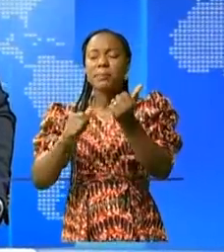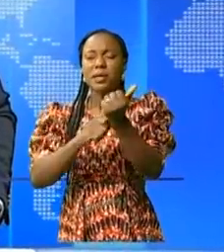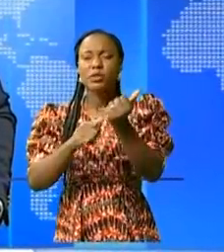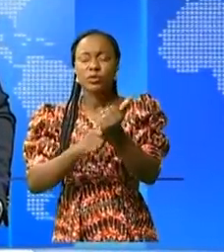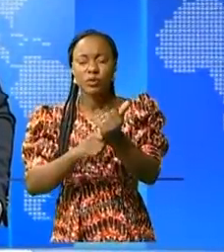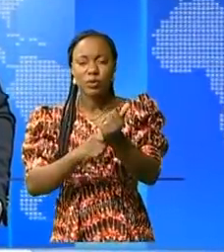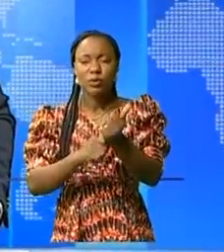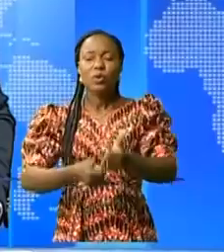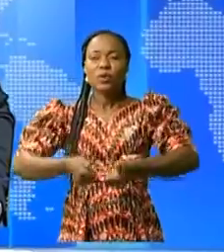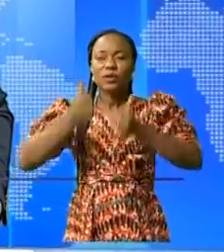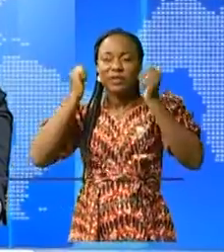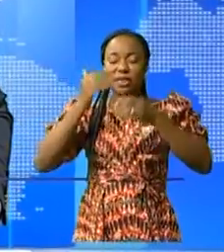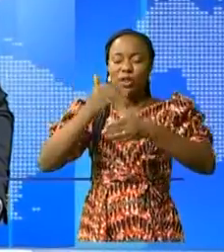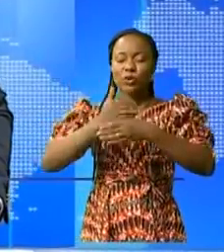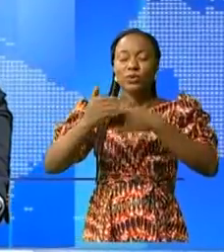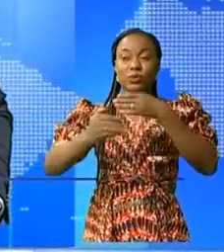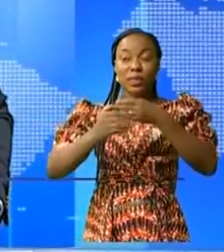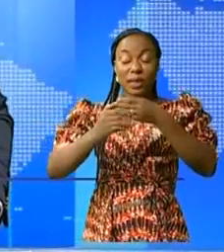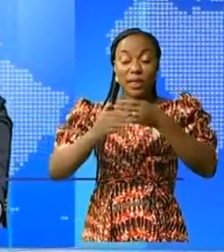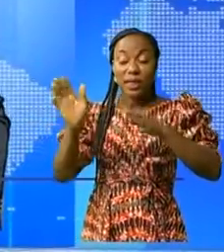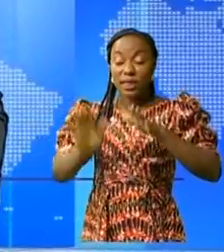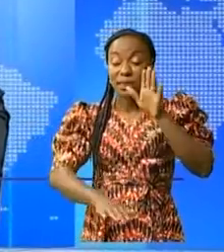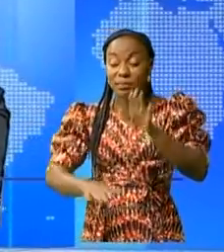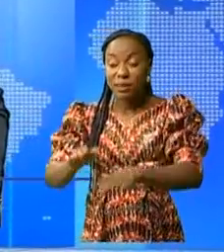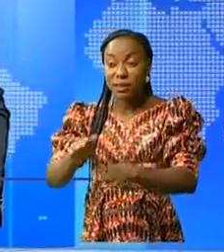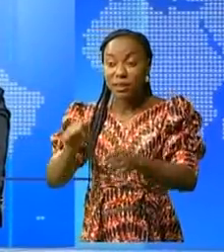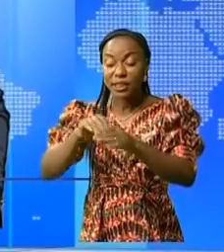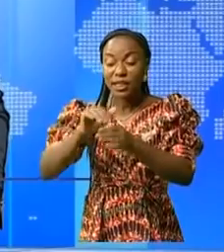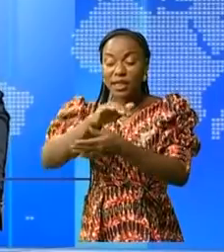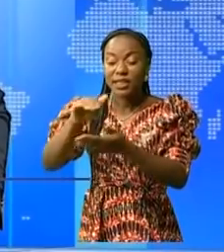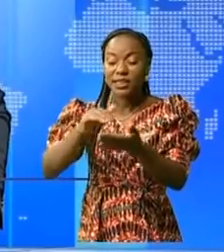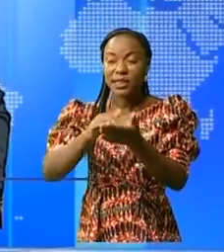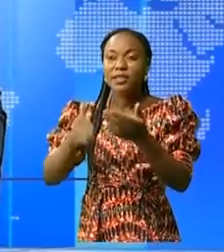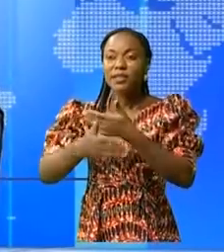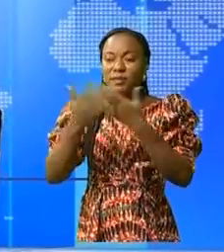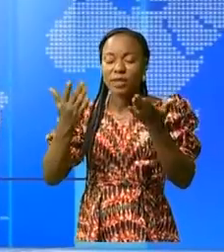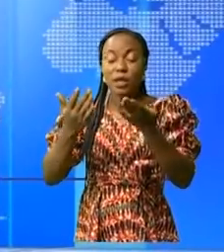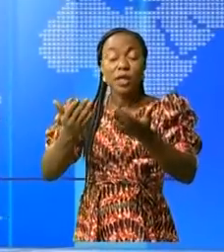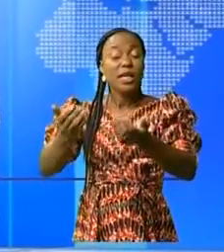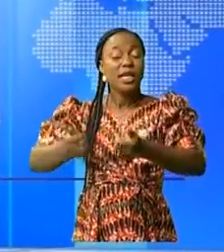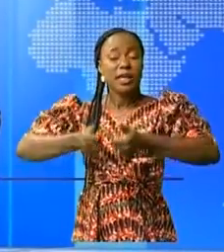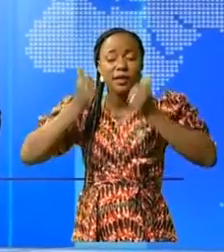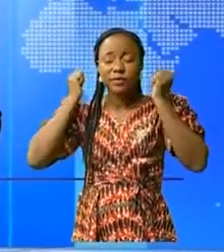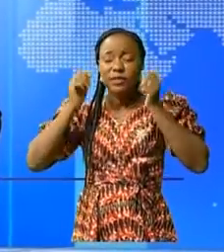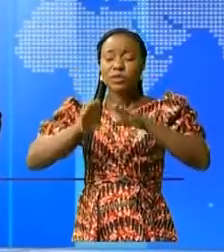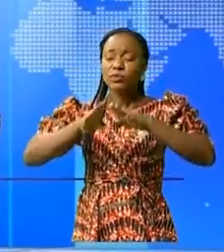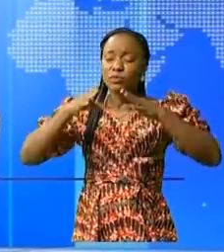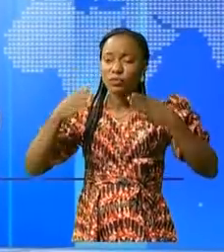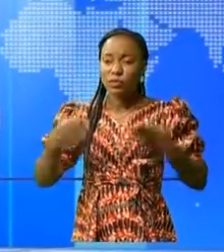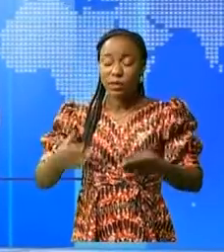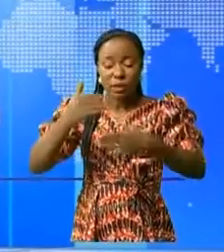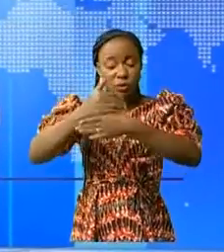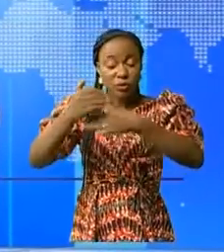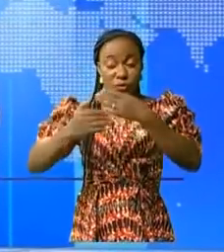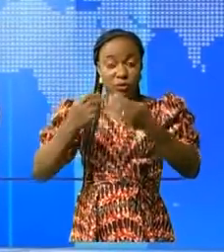plein centre-ville provoque la colère de la population qui s'insurge contre toute tentative de l'ouverture d'un tel chantier